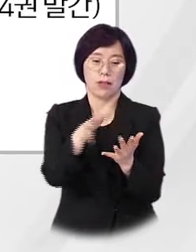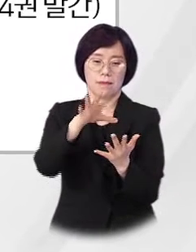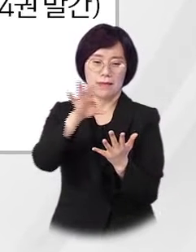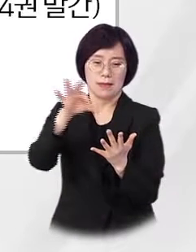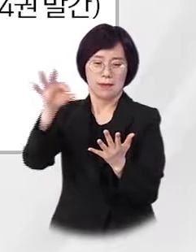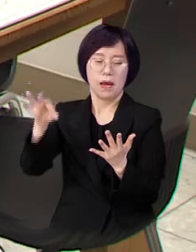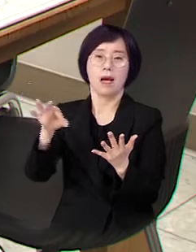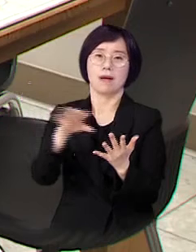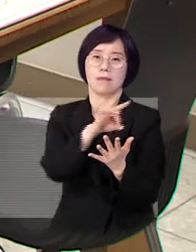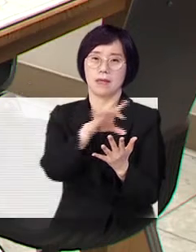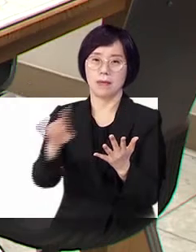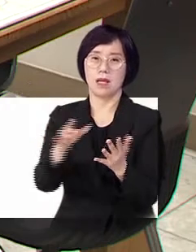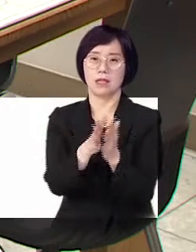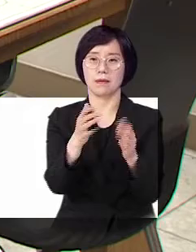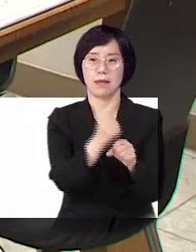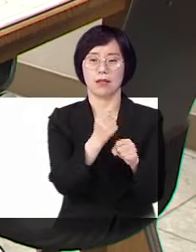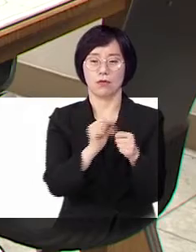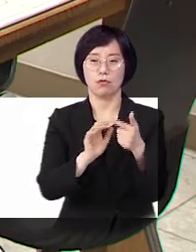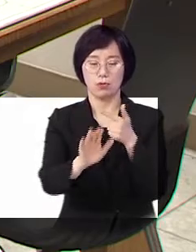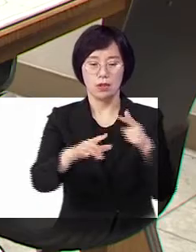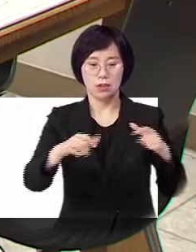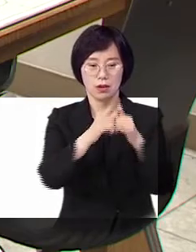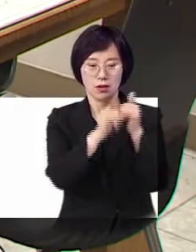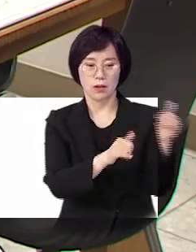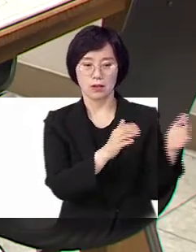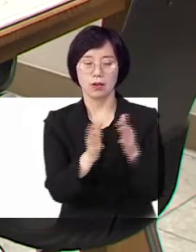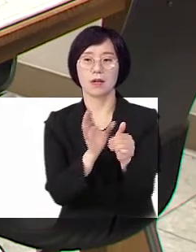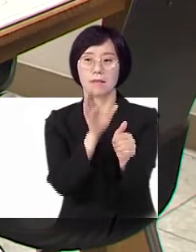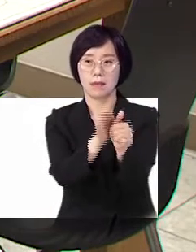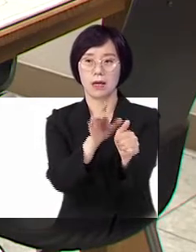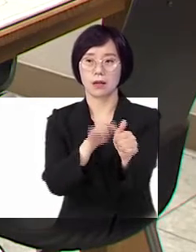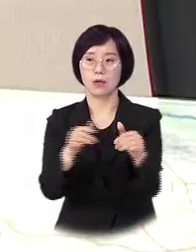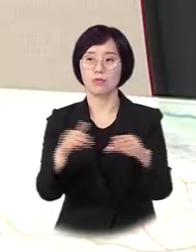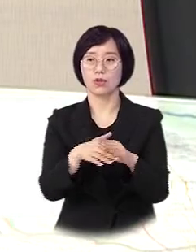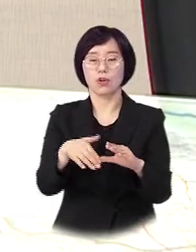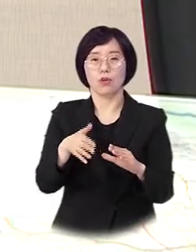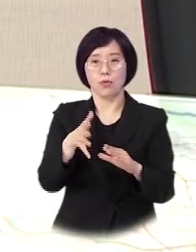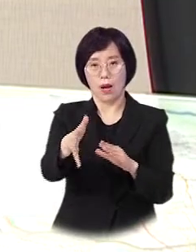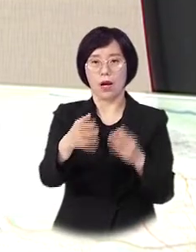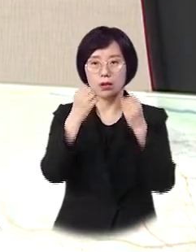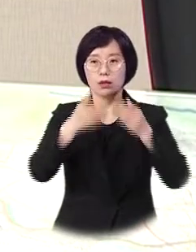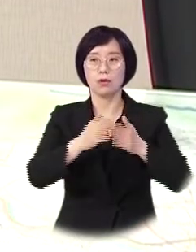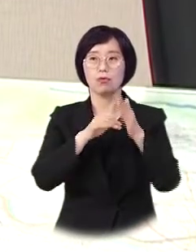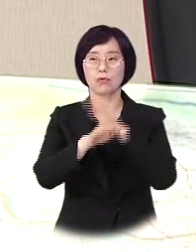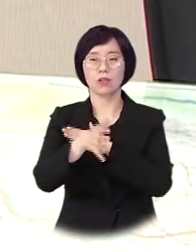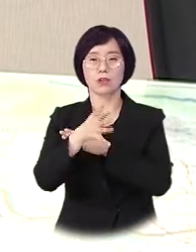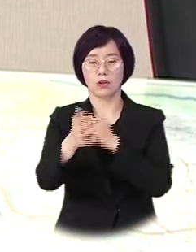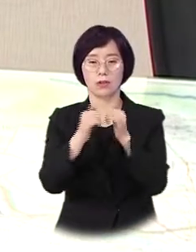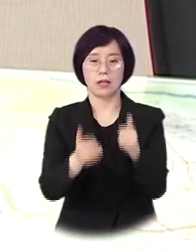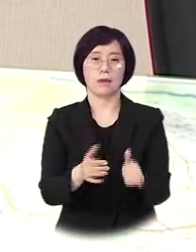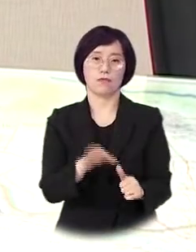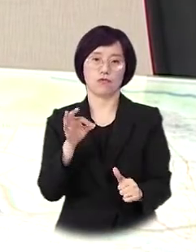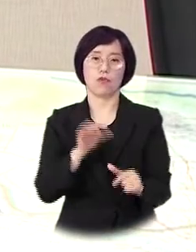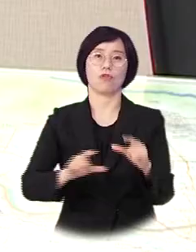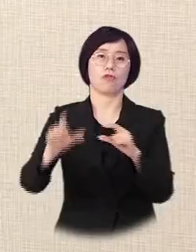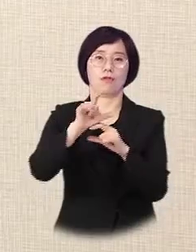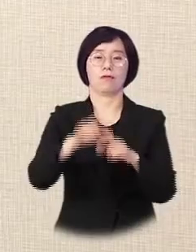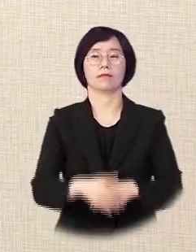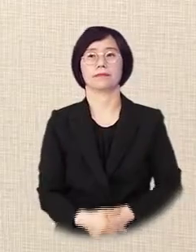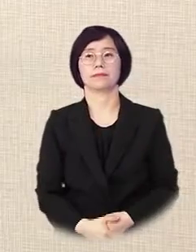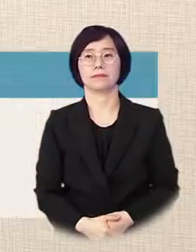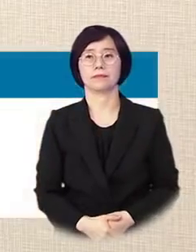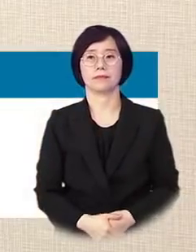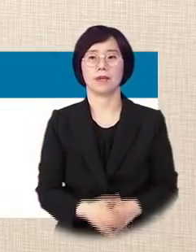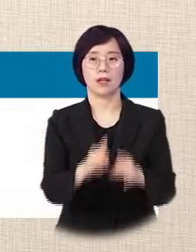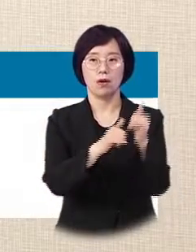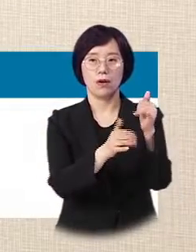계획입니다 하반기에는 지역사 정리를 전담할 문화 유산과 를 신설해 전담 인력도 충원 됩니다 t